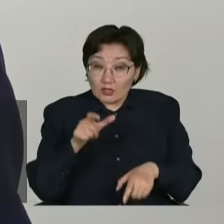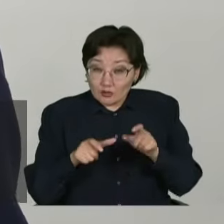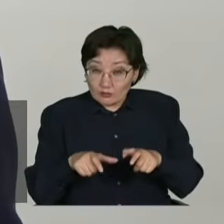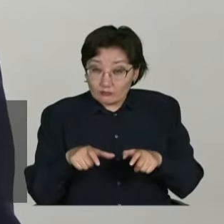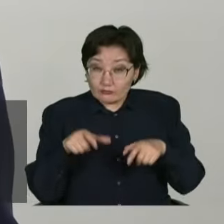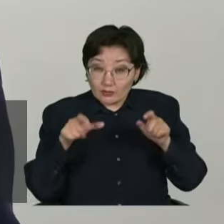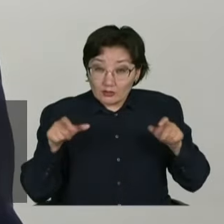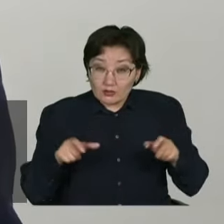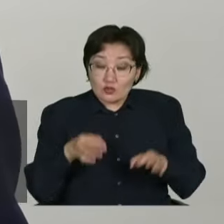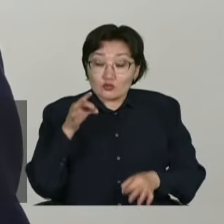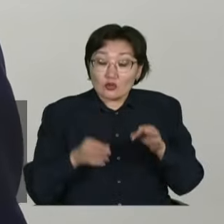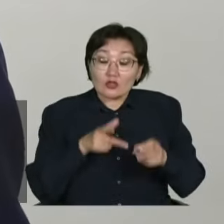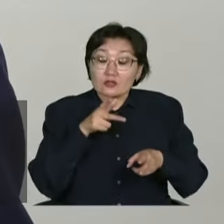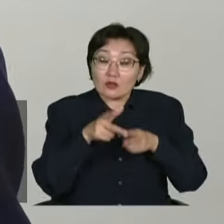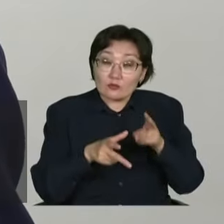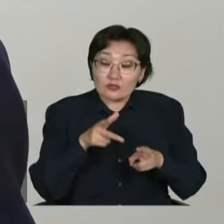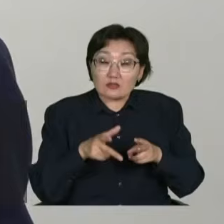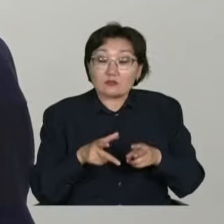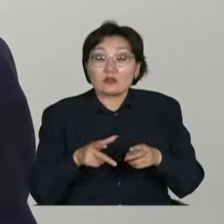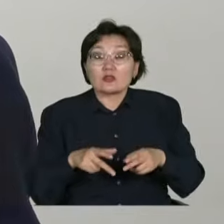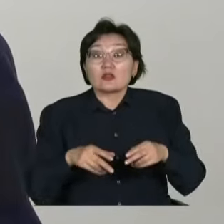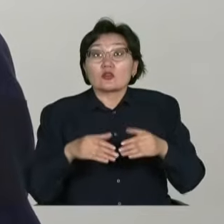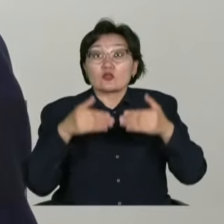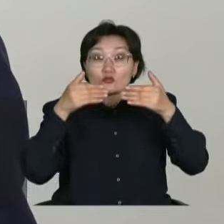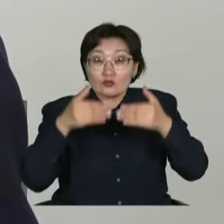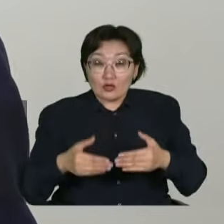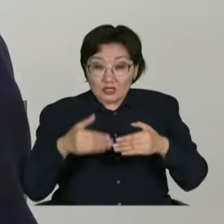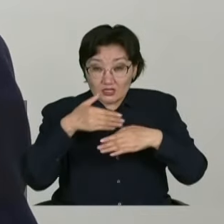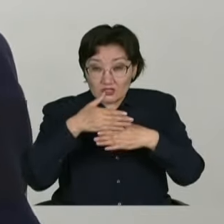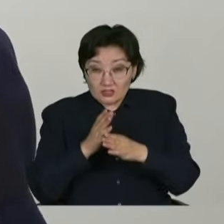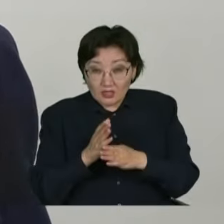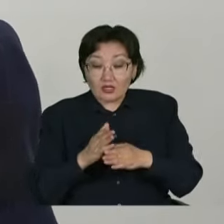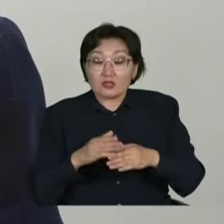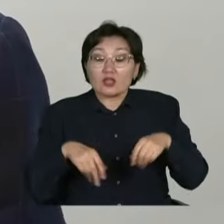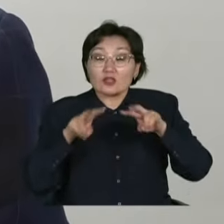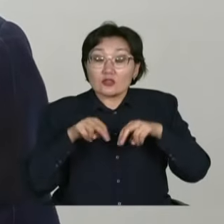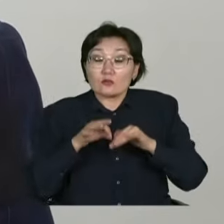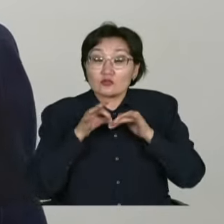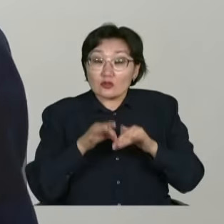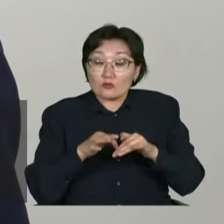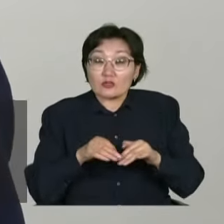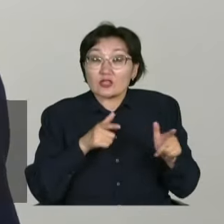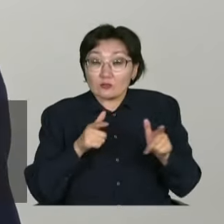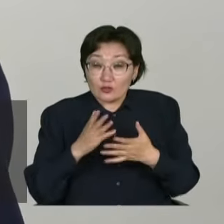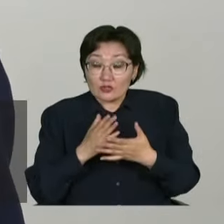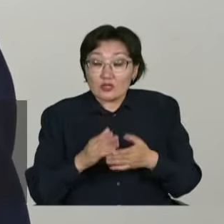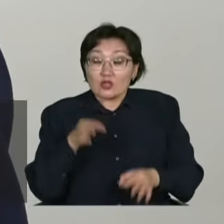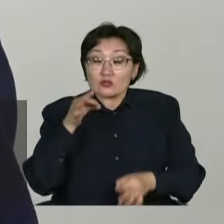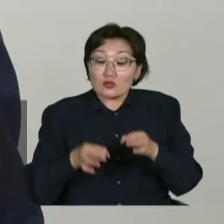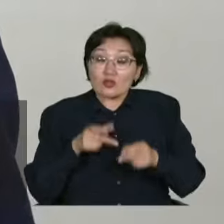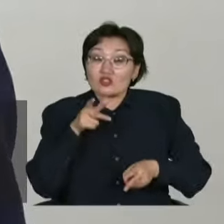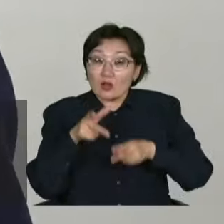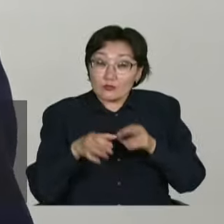сотқа. Дака жаңағы құлайын деп атқан экспертизаларын жасатып отырмын, соны барып, ну, соны көрсетсін, барып соттан шағымдасын, соттың шешімі